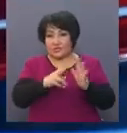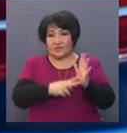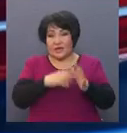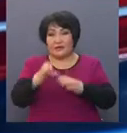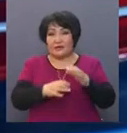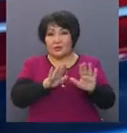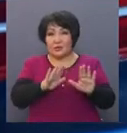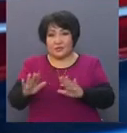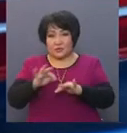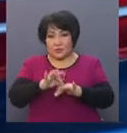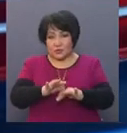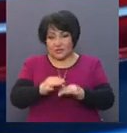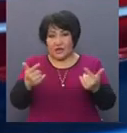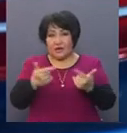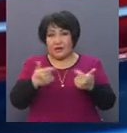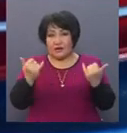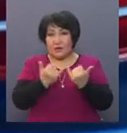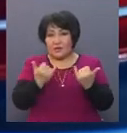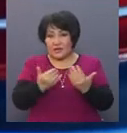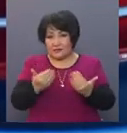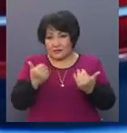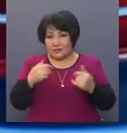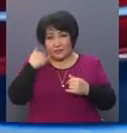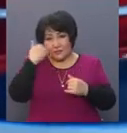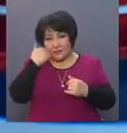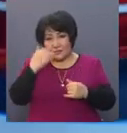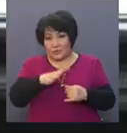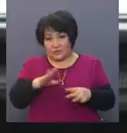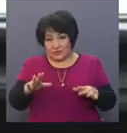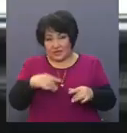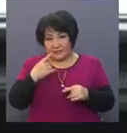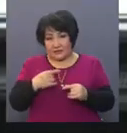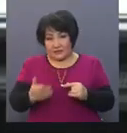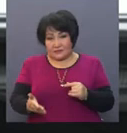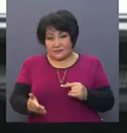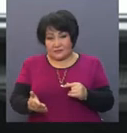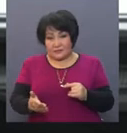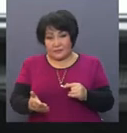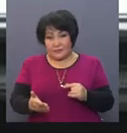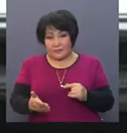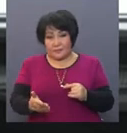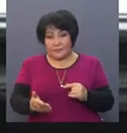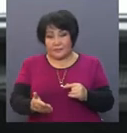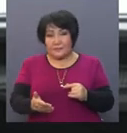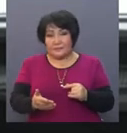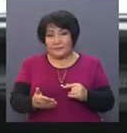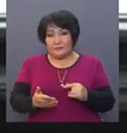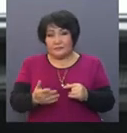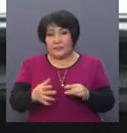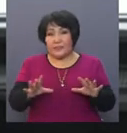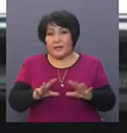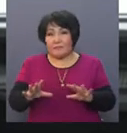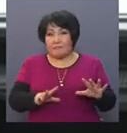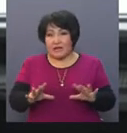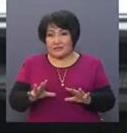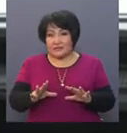кезінде қонақ алдында ұятқа қалмау мәселесін баса айтты. Вот эти ведомственные охранные организации. Базарларда